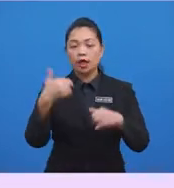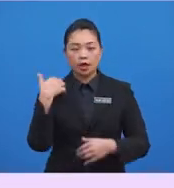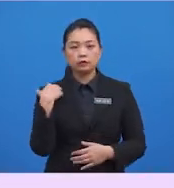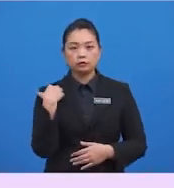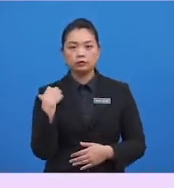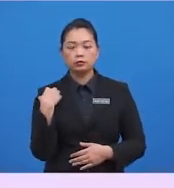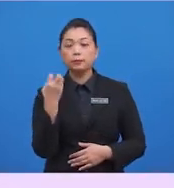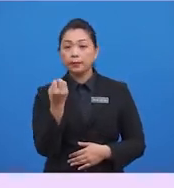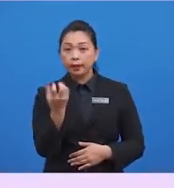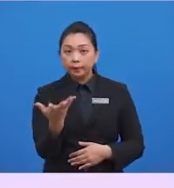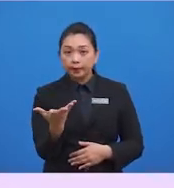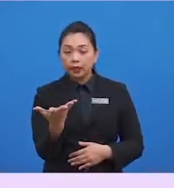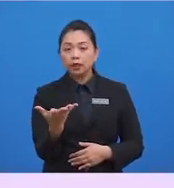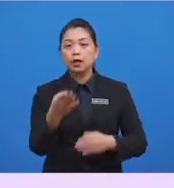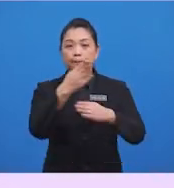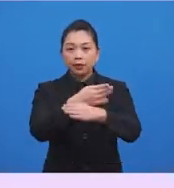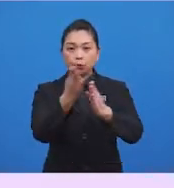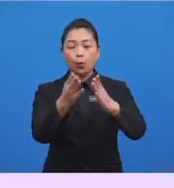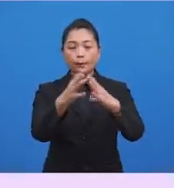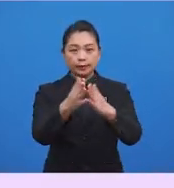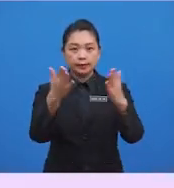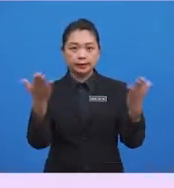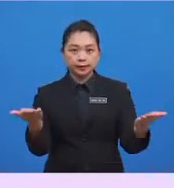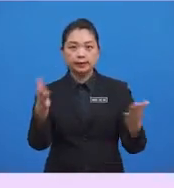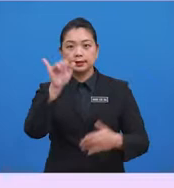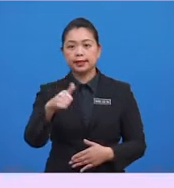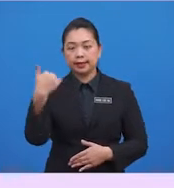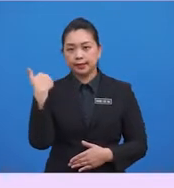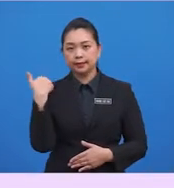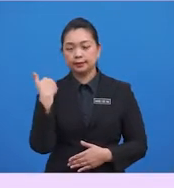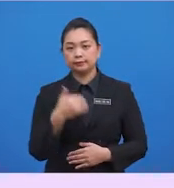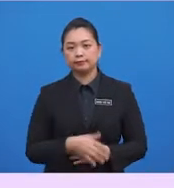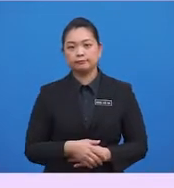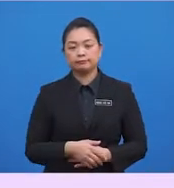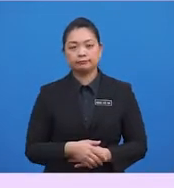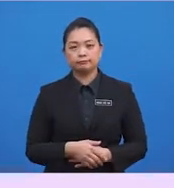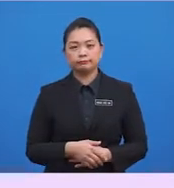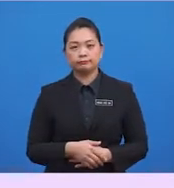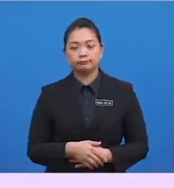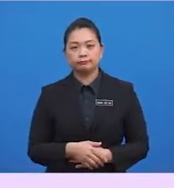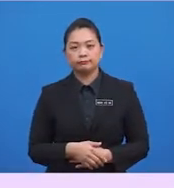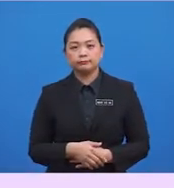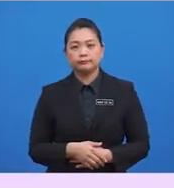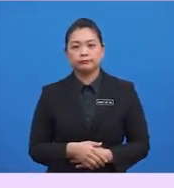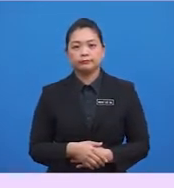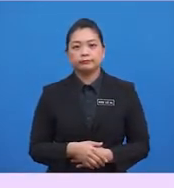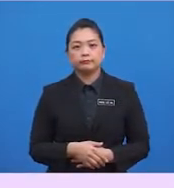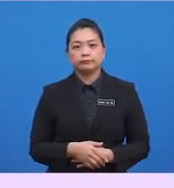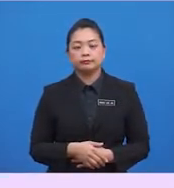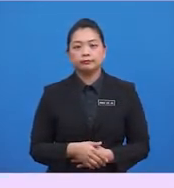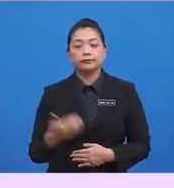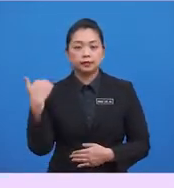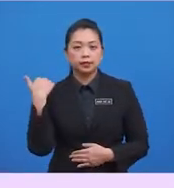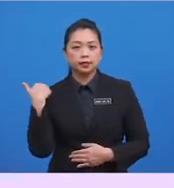terdapat beberapa lagi bentuk bentangan yang ada. Menarik kan?